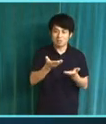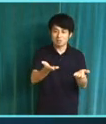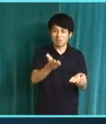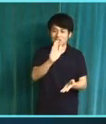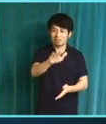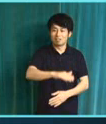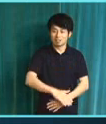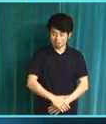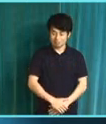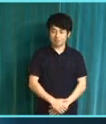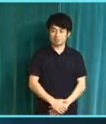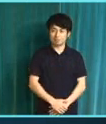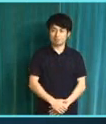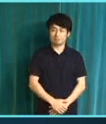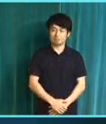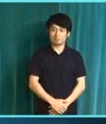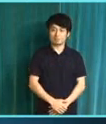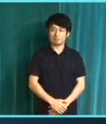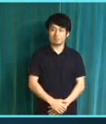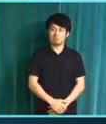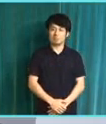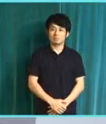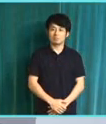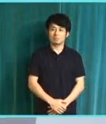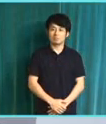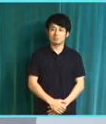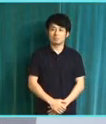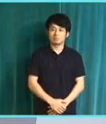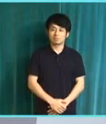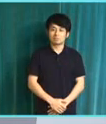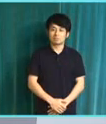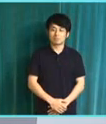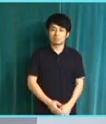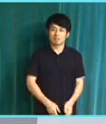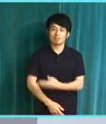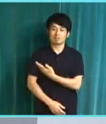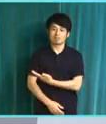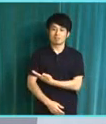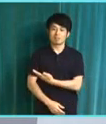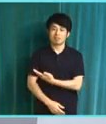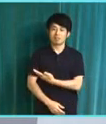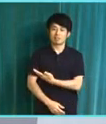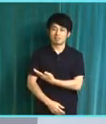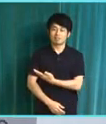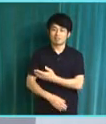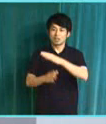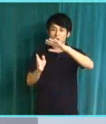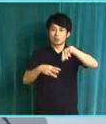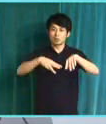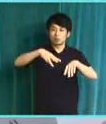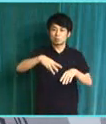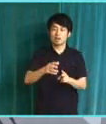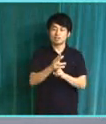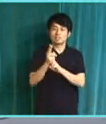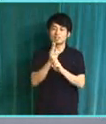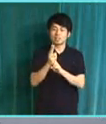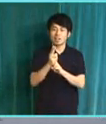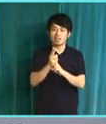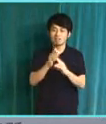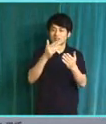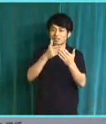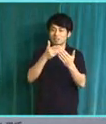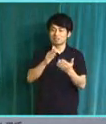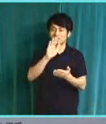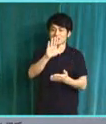ントランスのエリアがございます。でちょうどこちらにですね、 はい、 風魔忍者の、まあ、イラストが、あるんですけれ